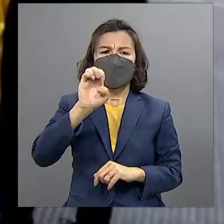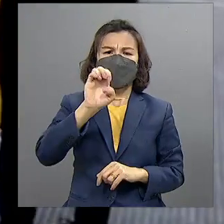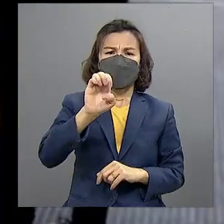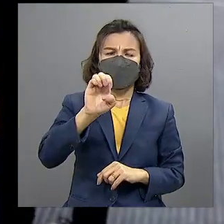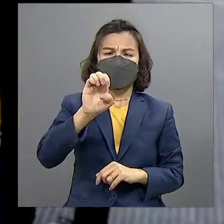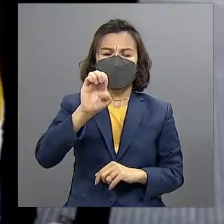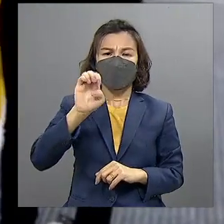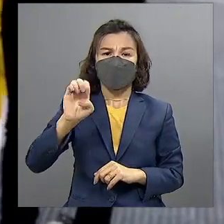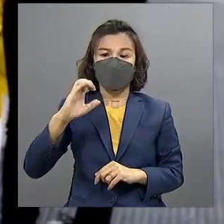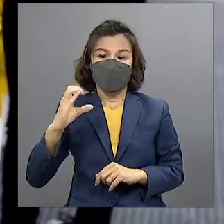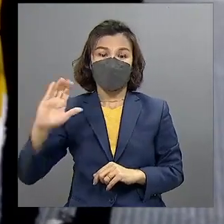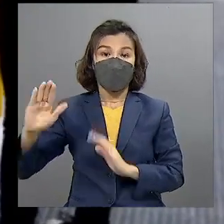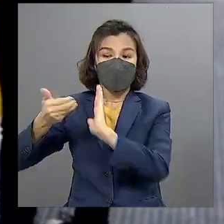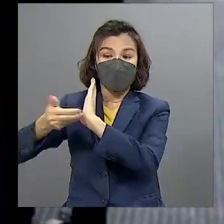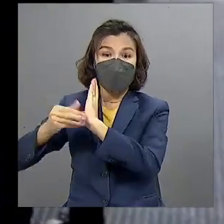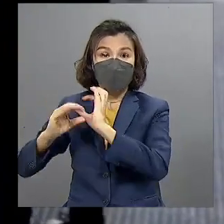ค่ะ